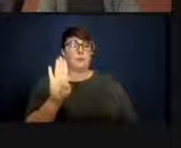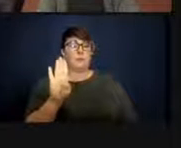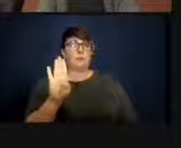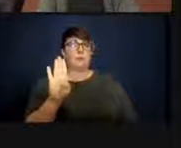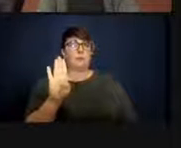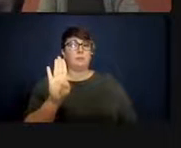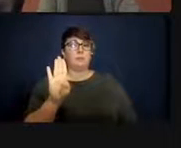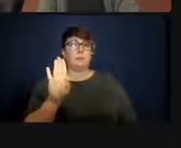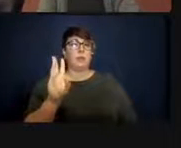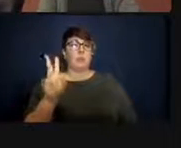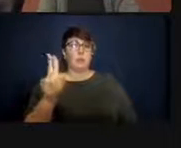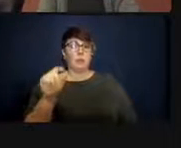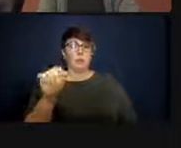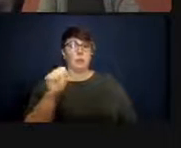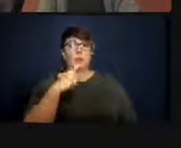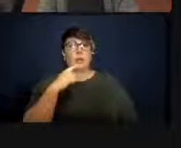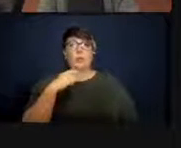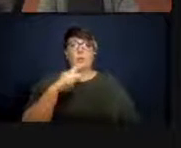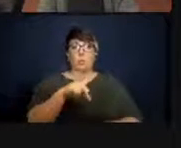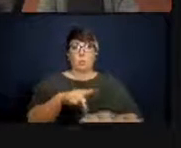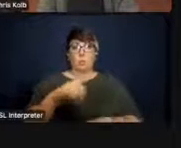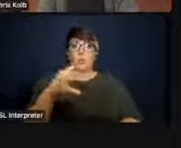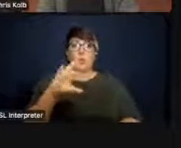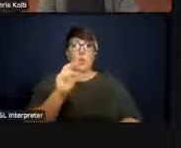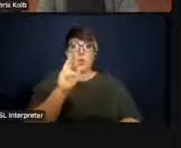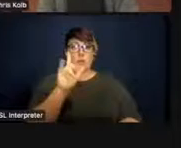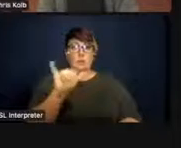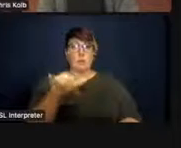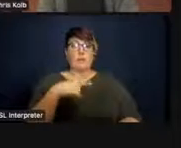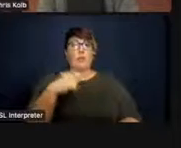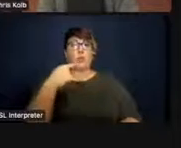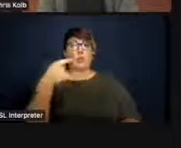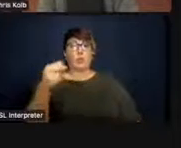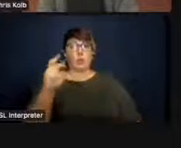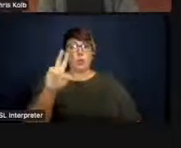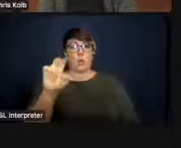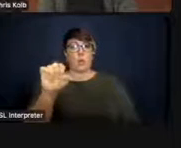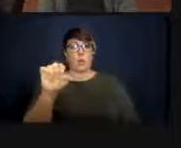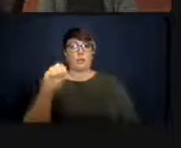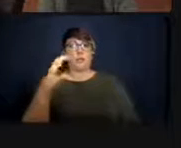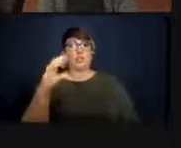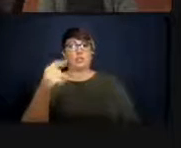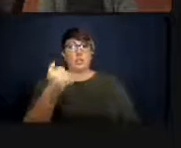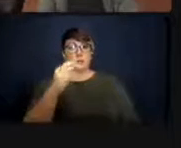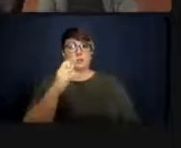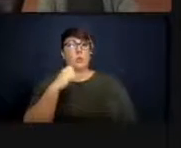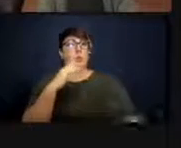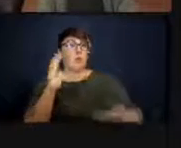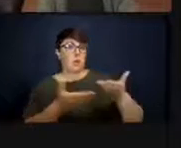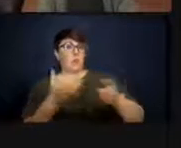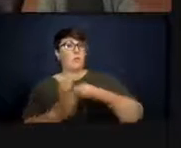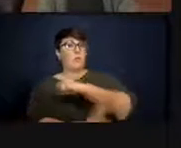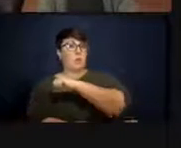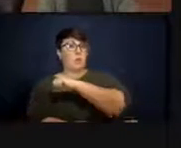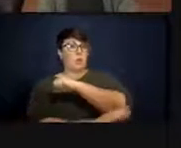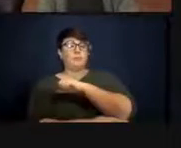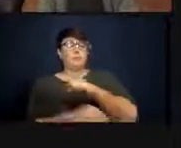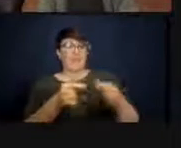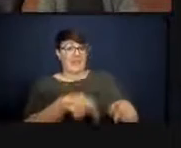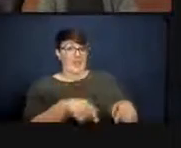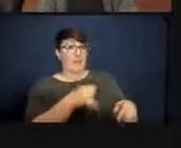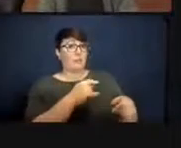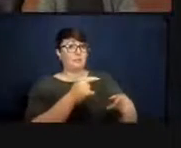وأيضا تواصلنا مع المدير كازبي ونحن تعاقدنا معهم خلال فترة